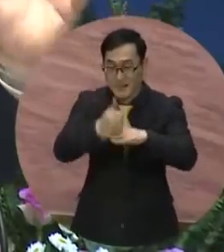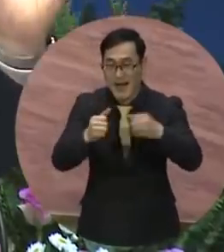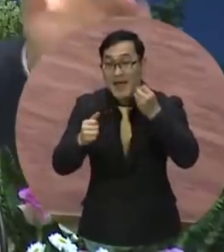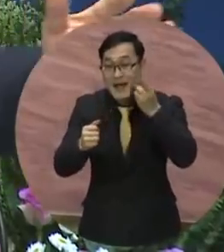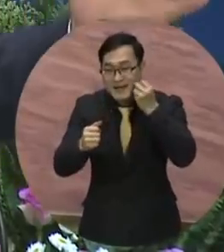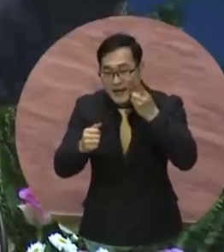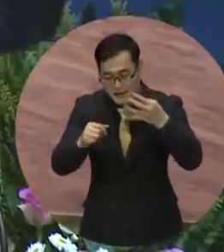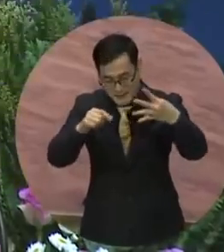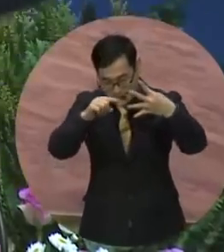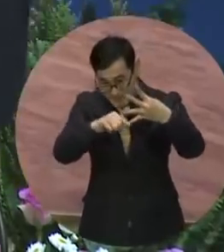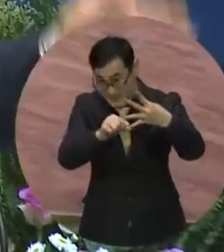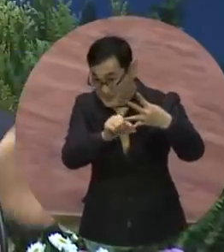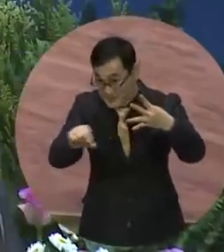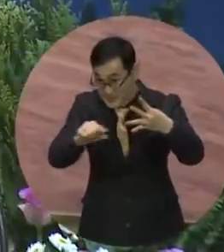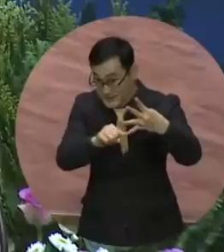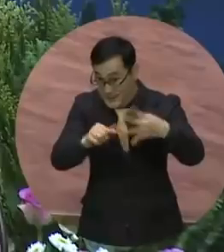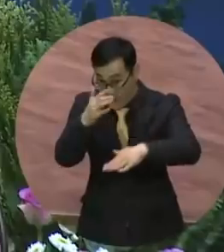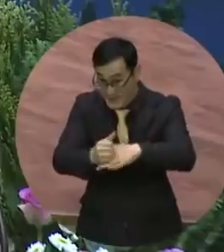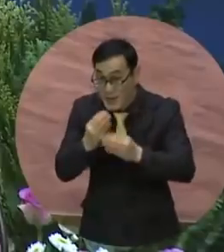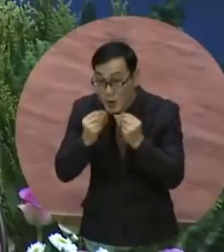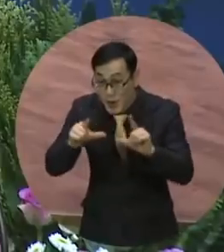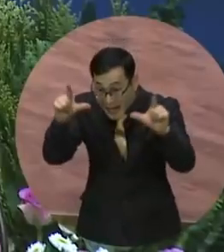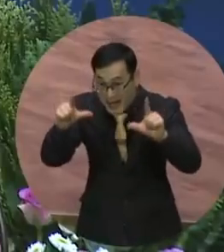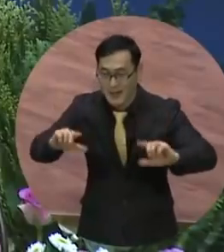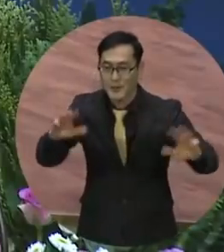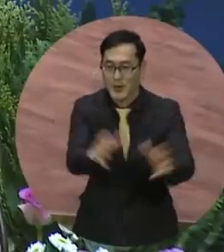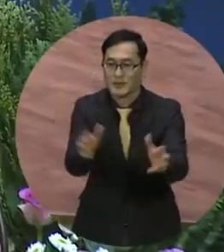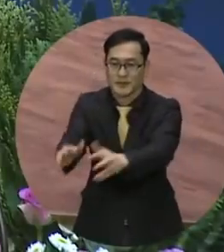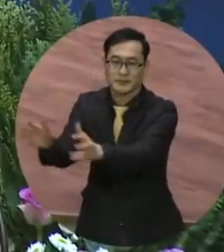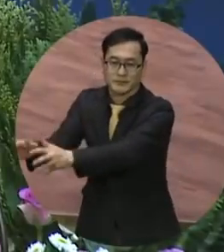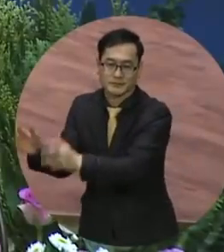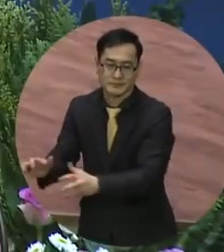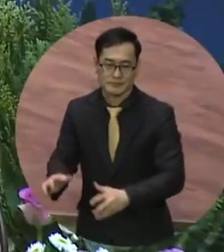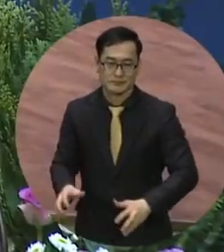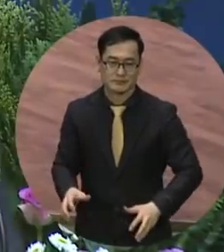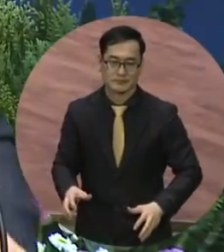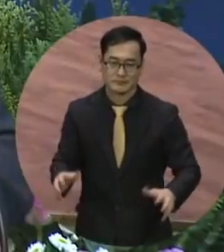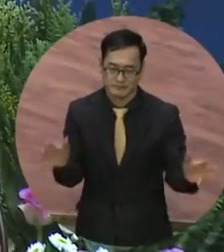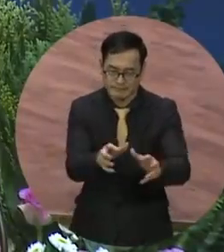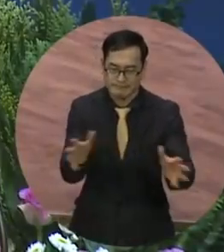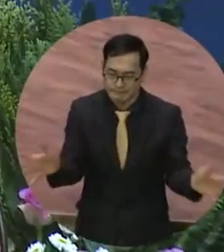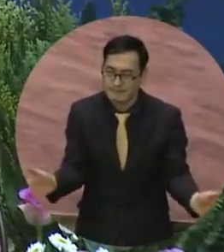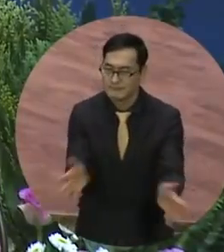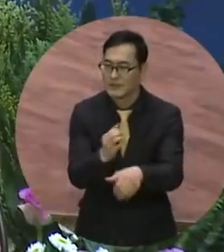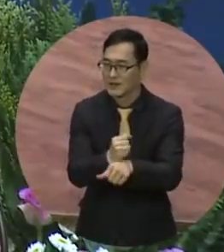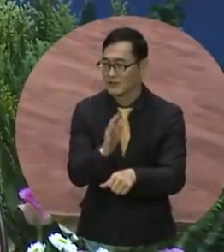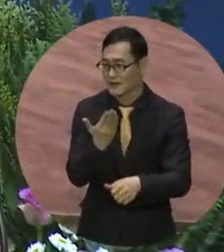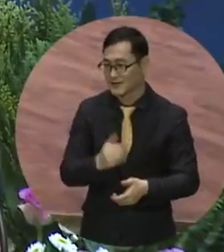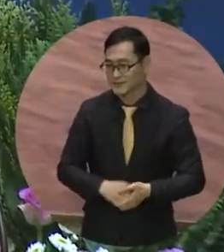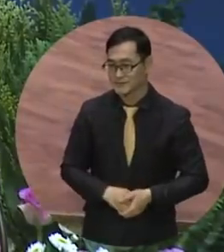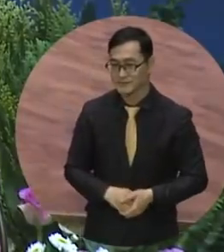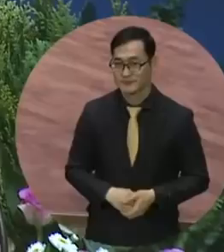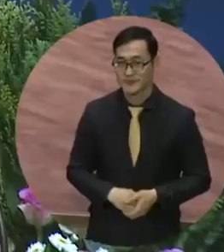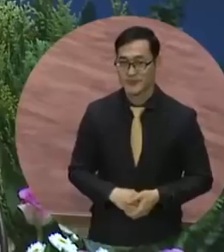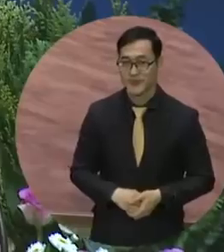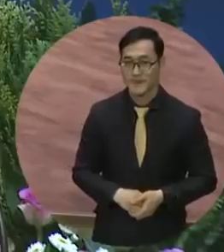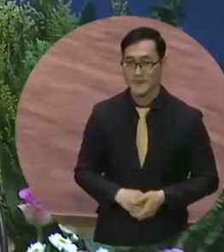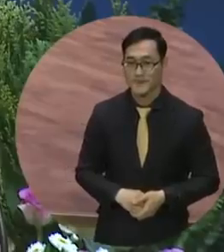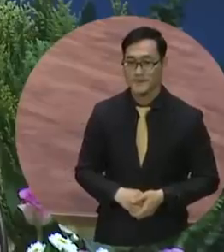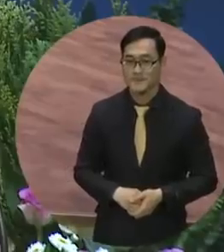전도로 다 모임 일척 내가 조사할 거야. 장로님들이 얼마나 그